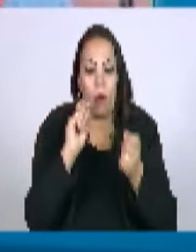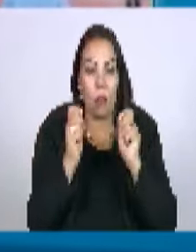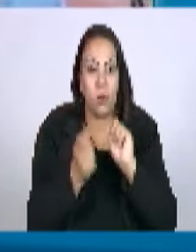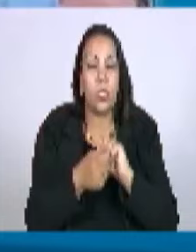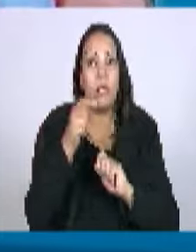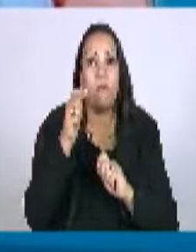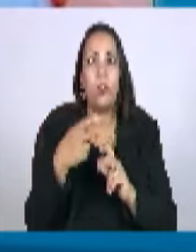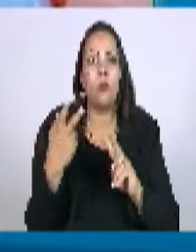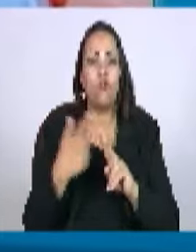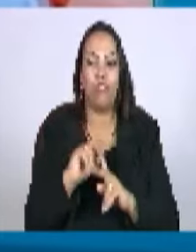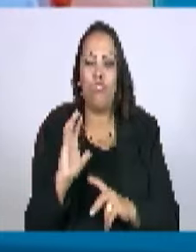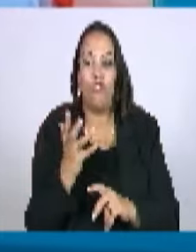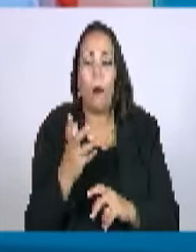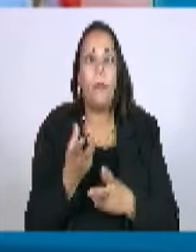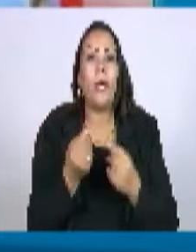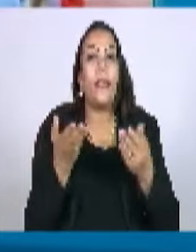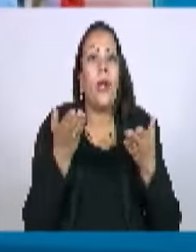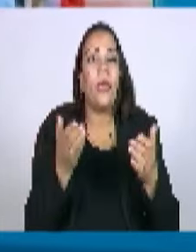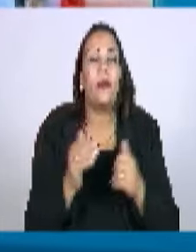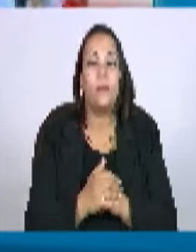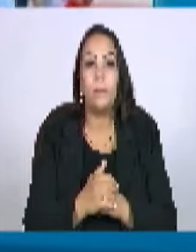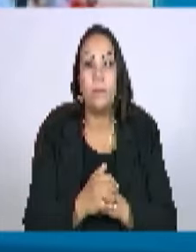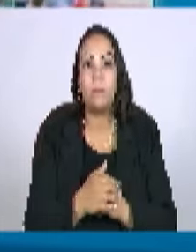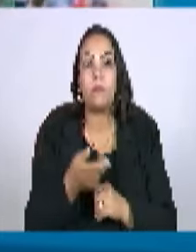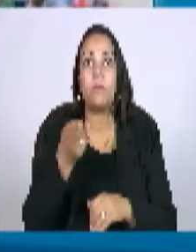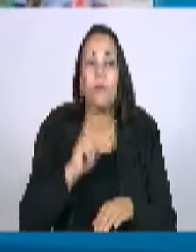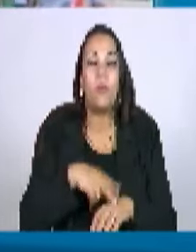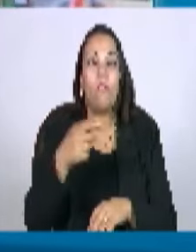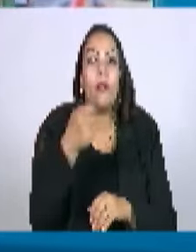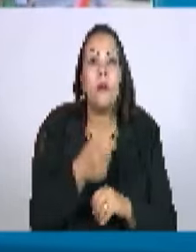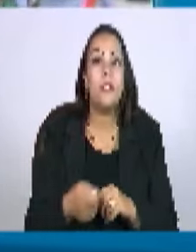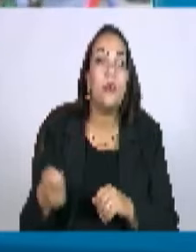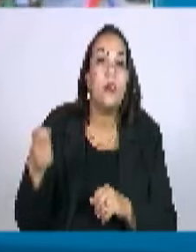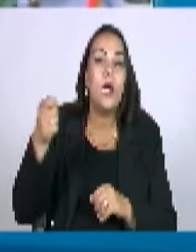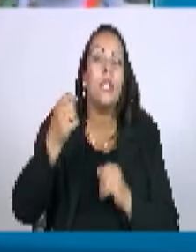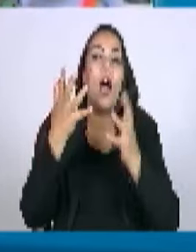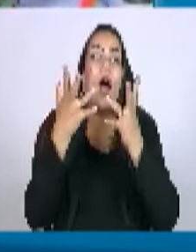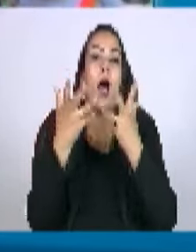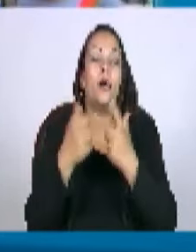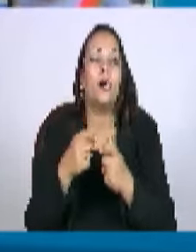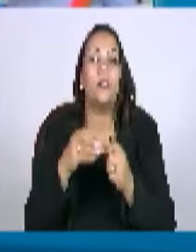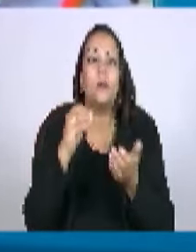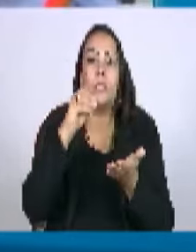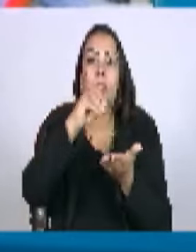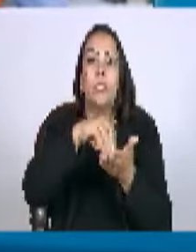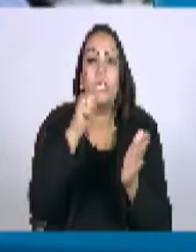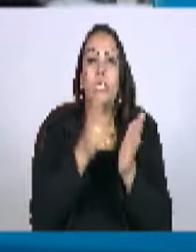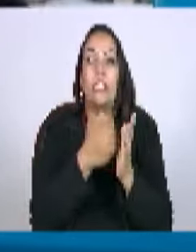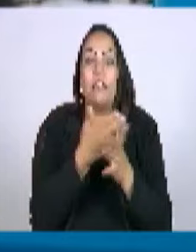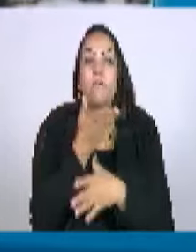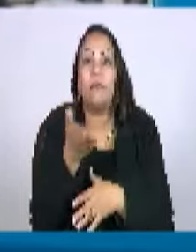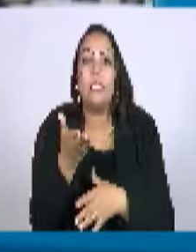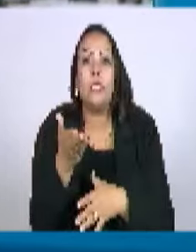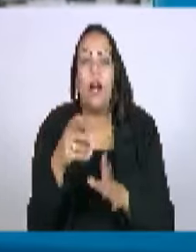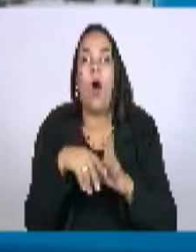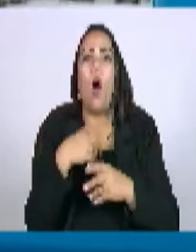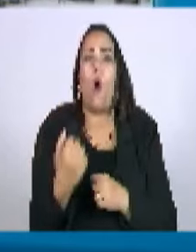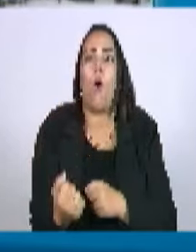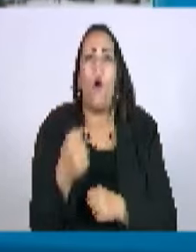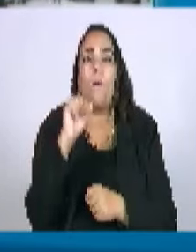فيها يعني زياده في عدد السكان اللي في قوه العمل او في